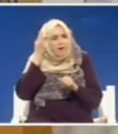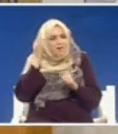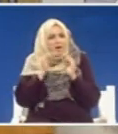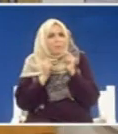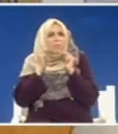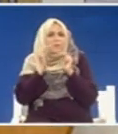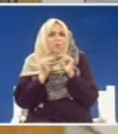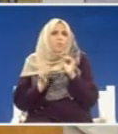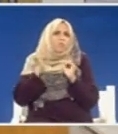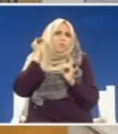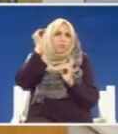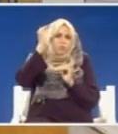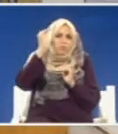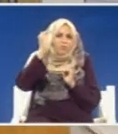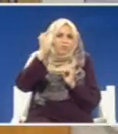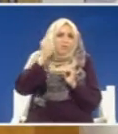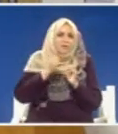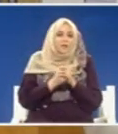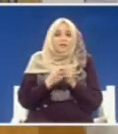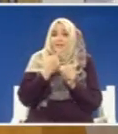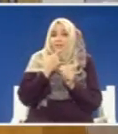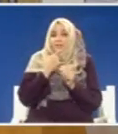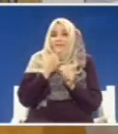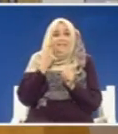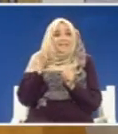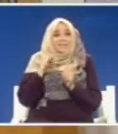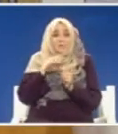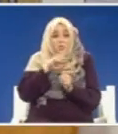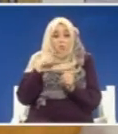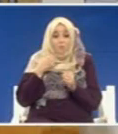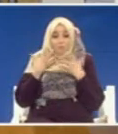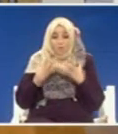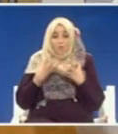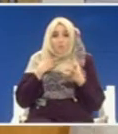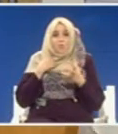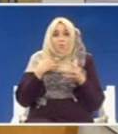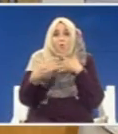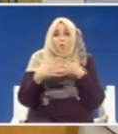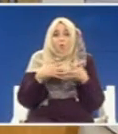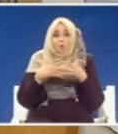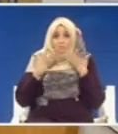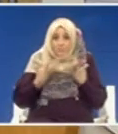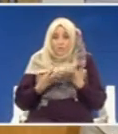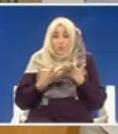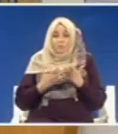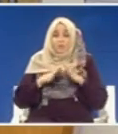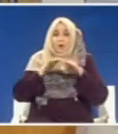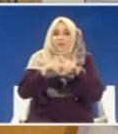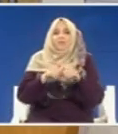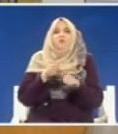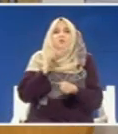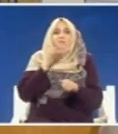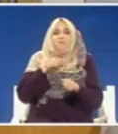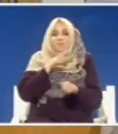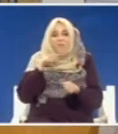العالية، وإنك لعلى خلق عظيم. معنى ذلك: إذا أردنا السعادة في الدارين ما علينا إلا